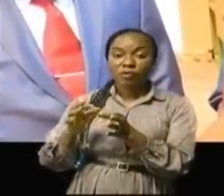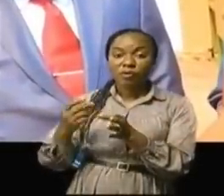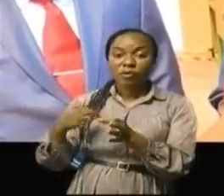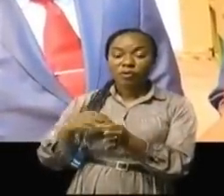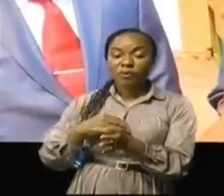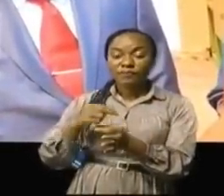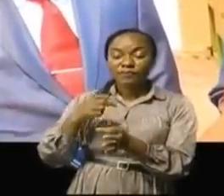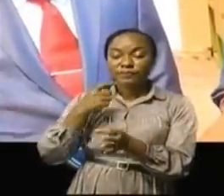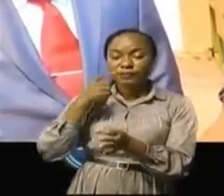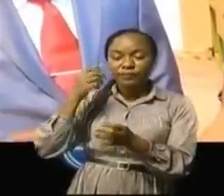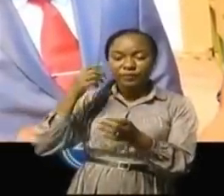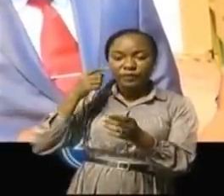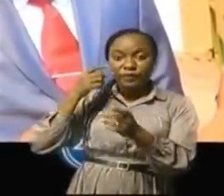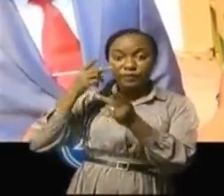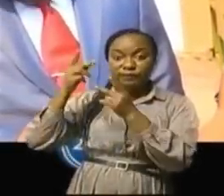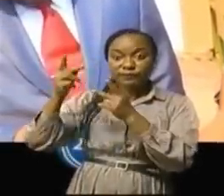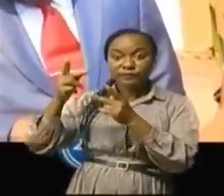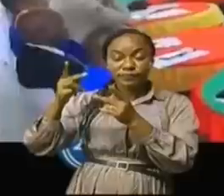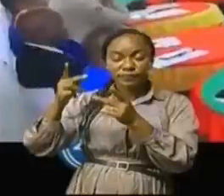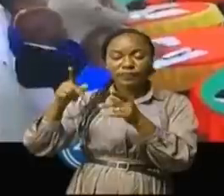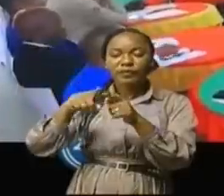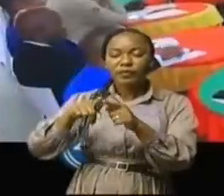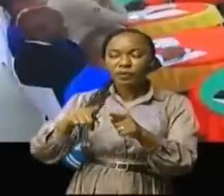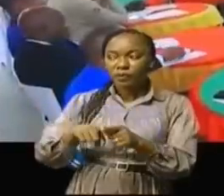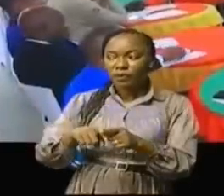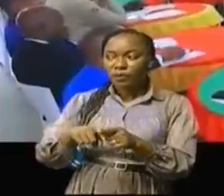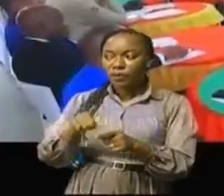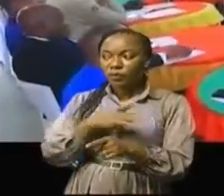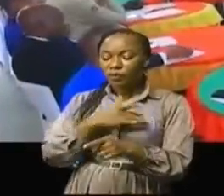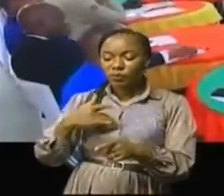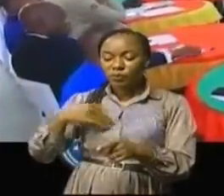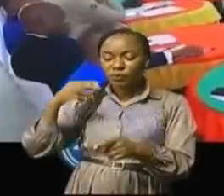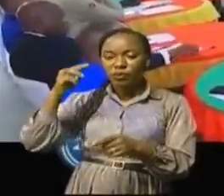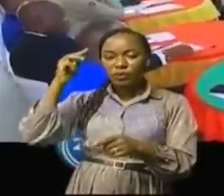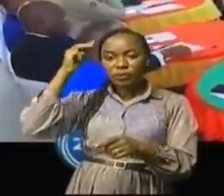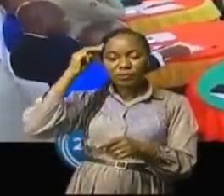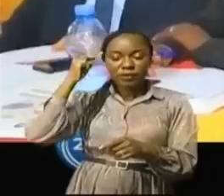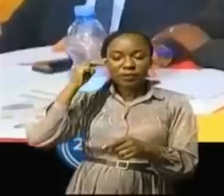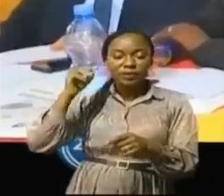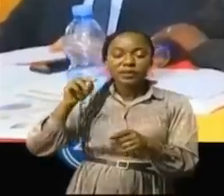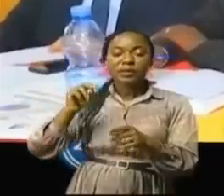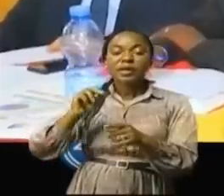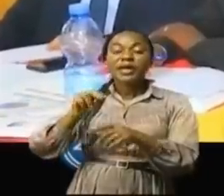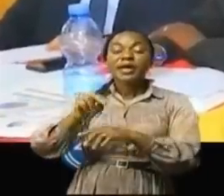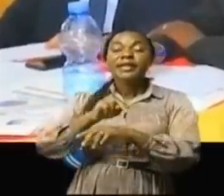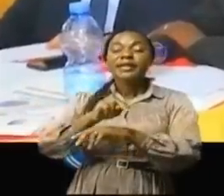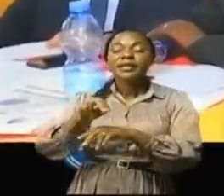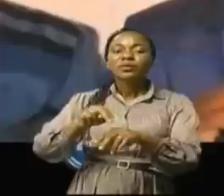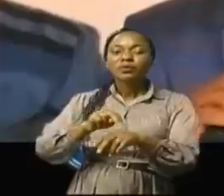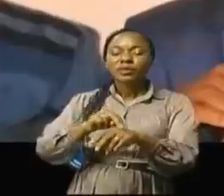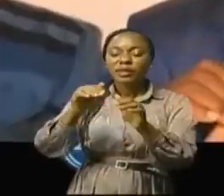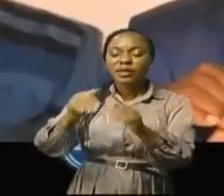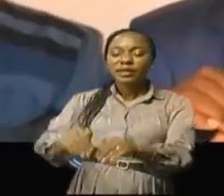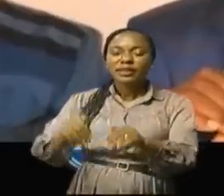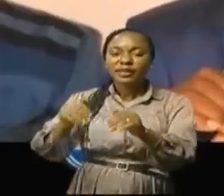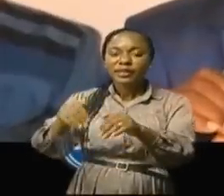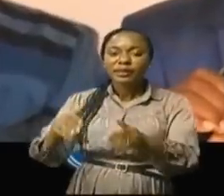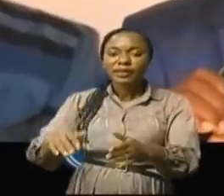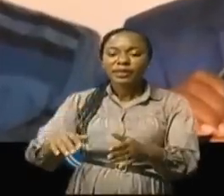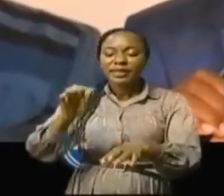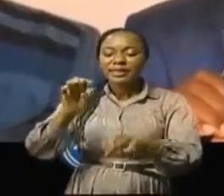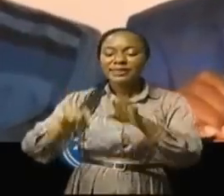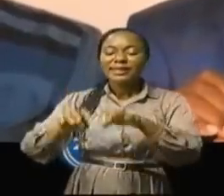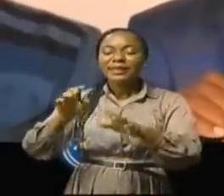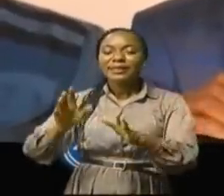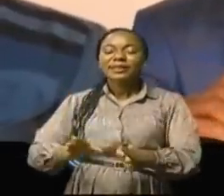matérialisons sa vision en province, nous sommes derrière ça. Au nom du ministre national de l'Agriculture, Désiré Nzingabirianze, le secrétaire général de